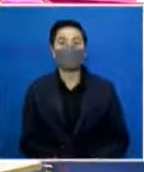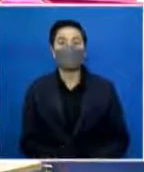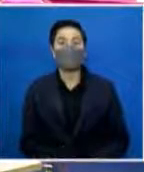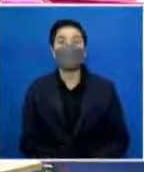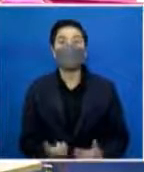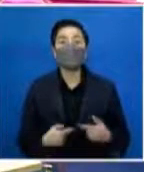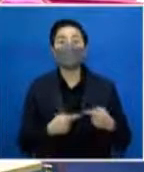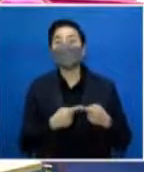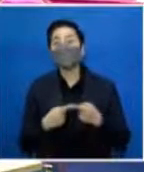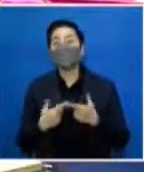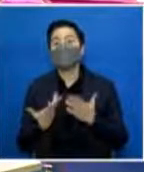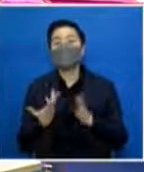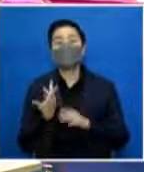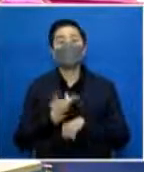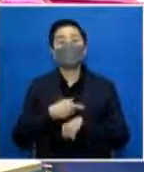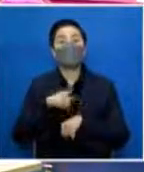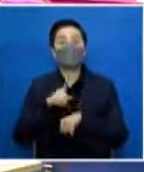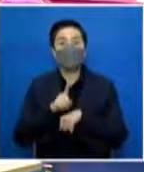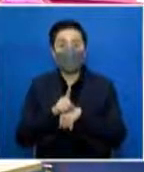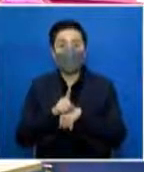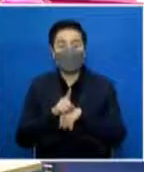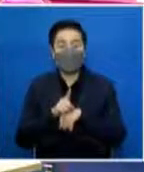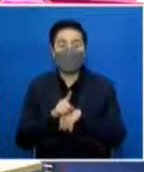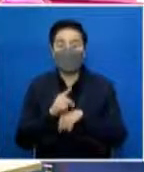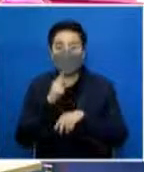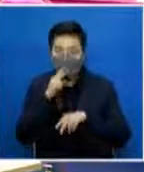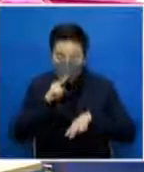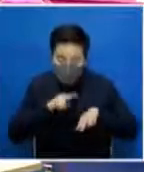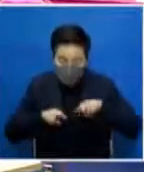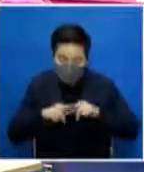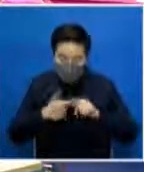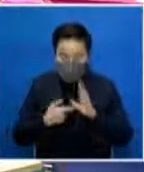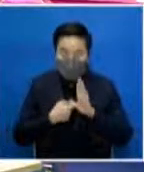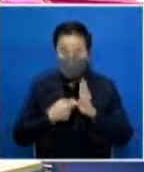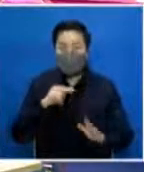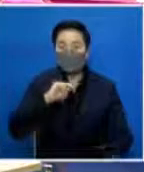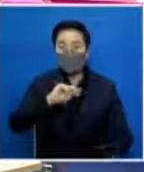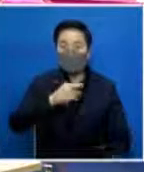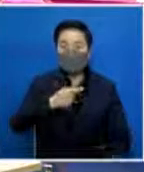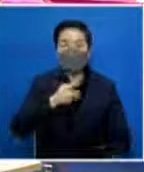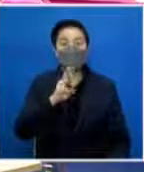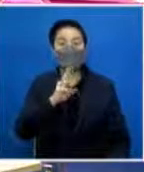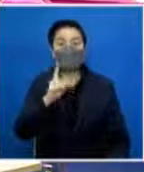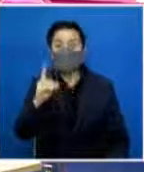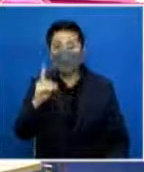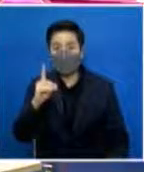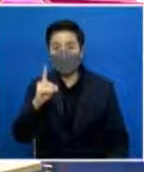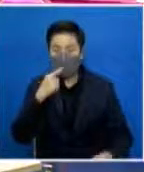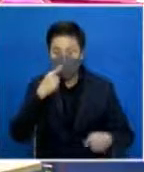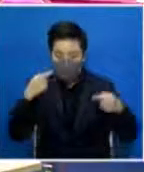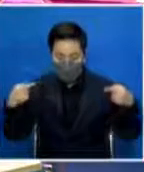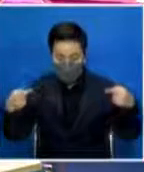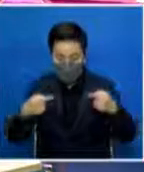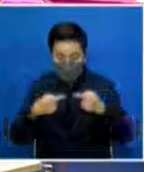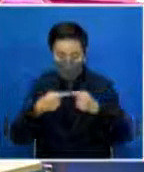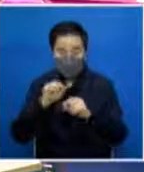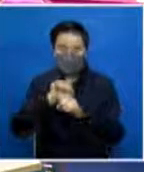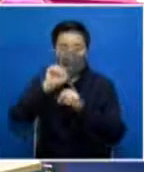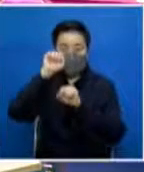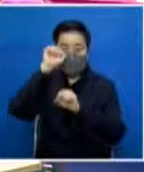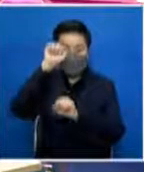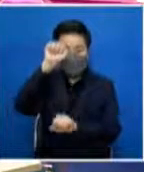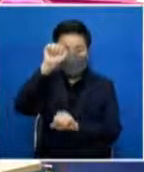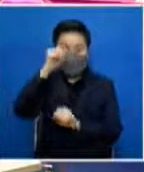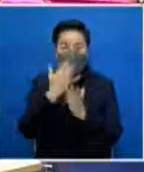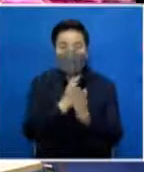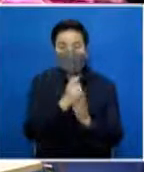ลำดับต่อไปค่ะประธานกรรมการนะคะจะทำการตรวจสอบลูกบอลแสดงงวดและหมวดอักษรให้ตรงตามประกาศการออกเลขสลากจ่